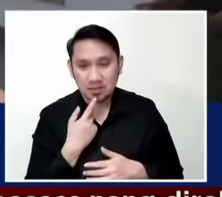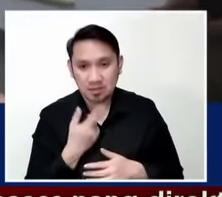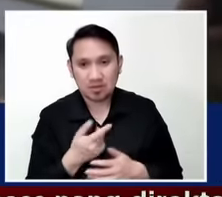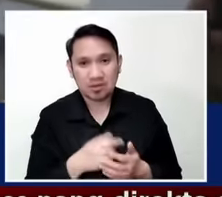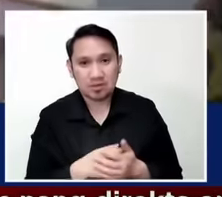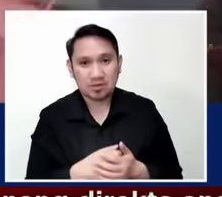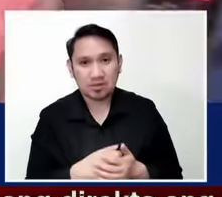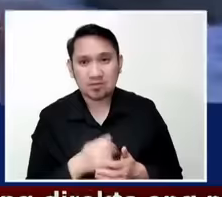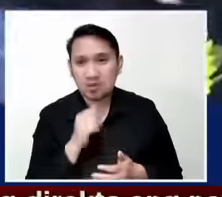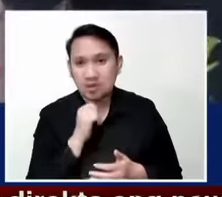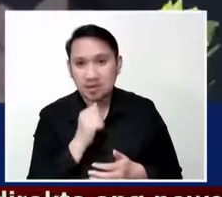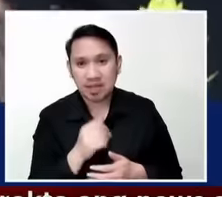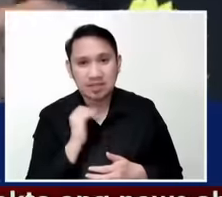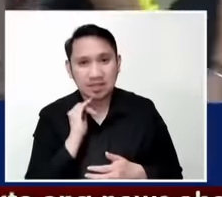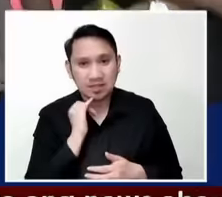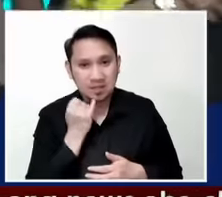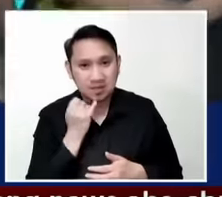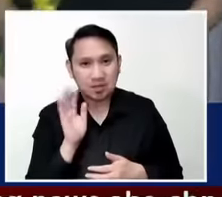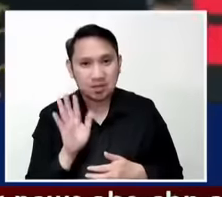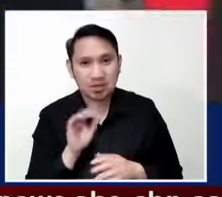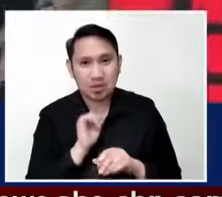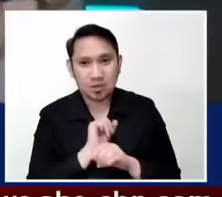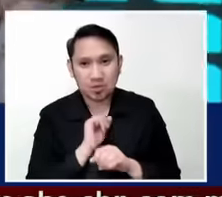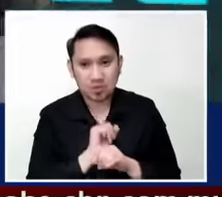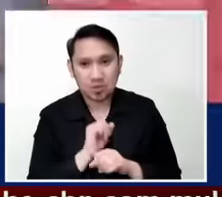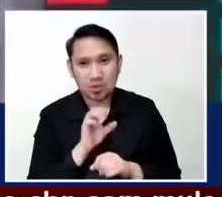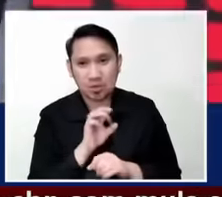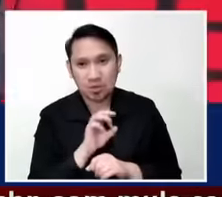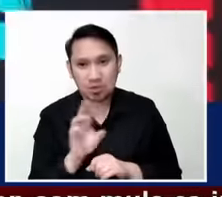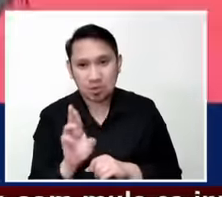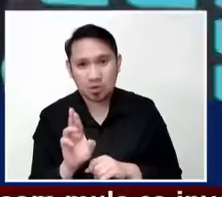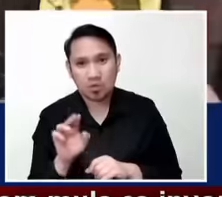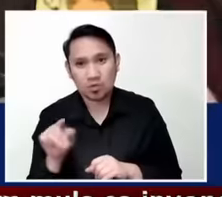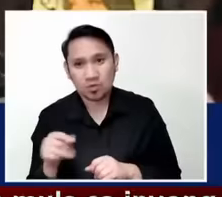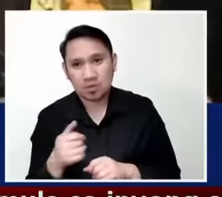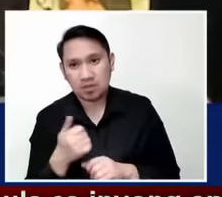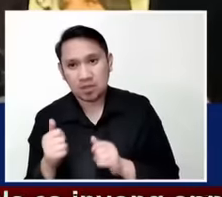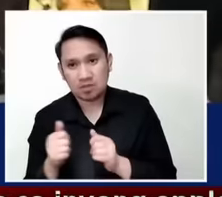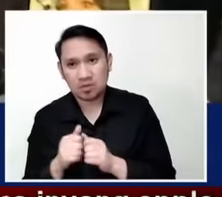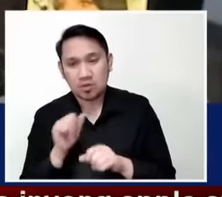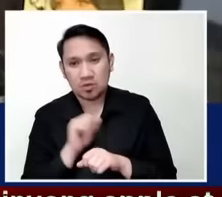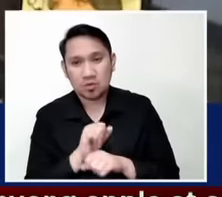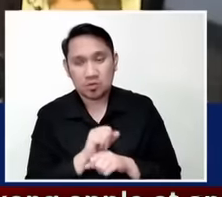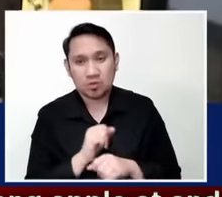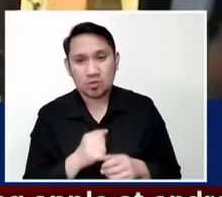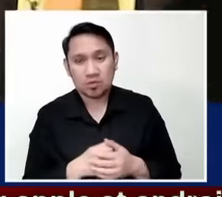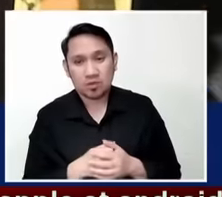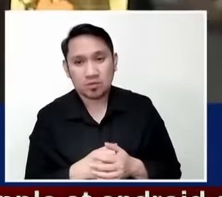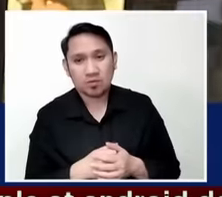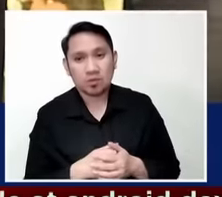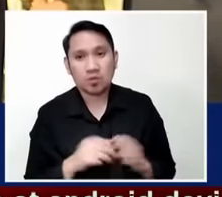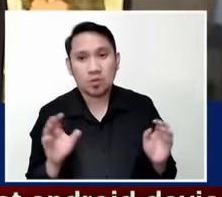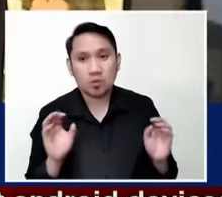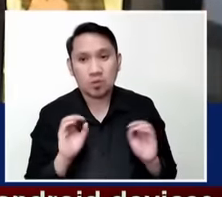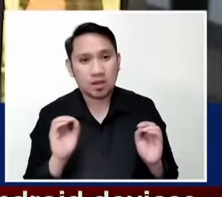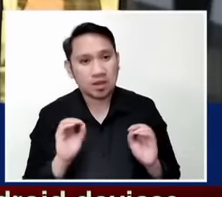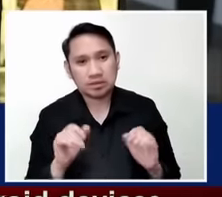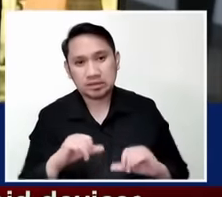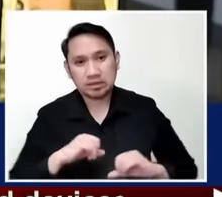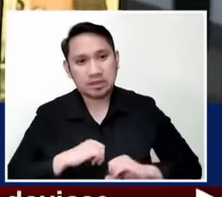hindi nagseselos sa kanyang trabaho o nakakatrabaho. Alam mo yung nagustuhan ko, wala siyang